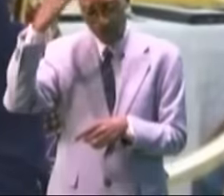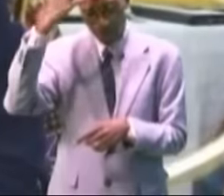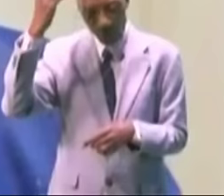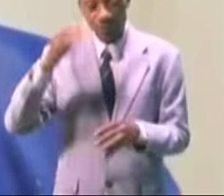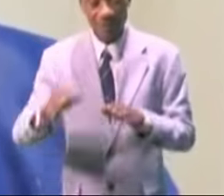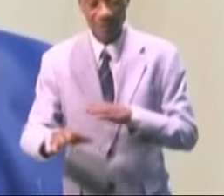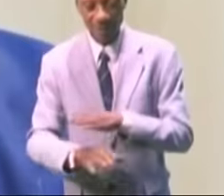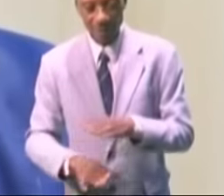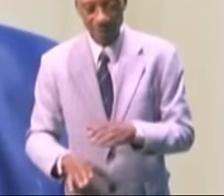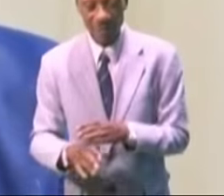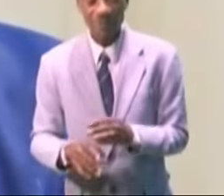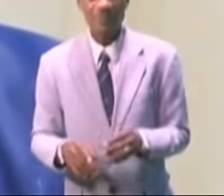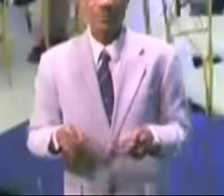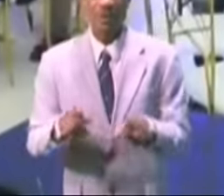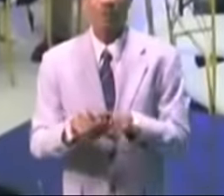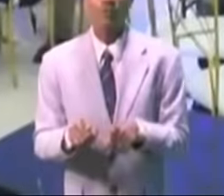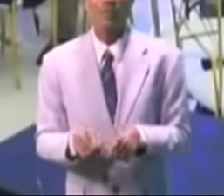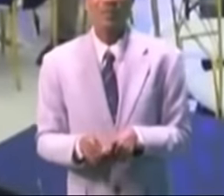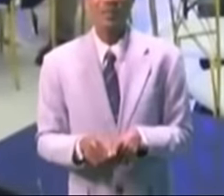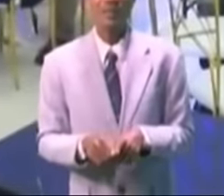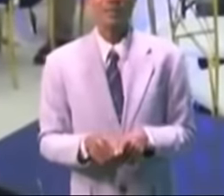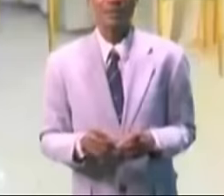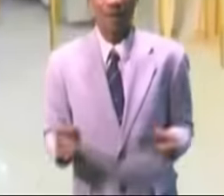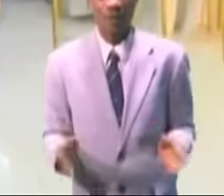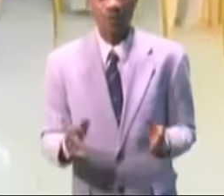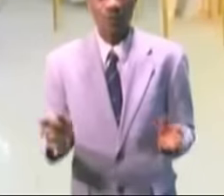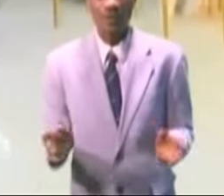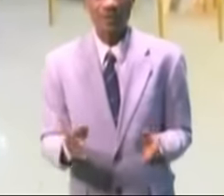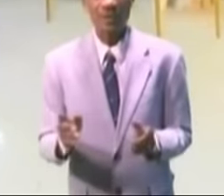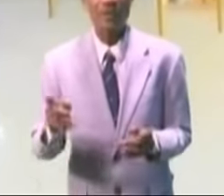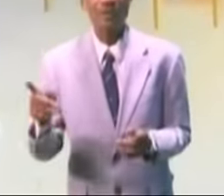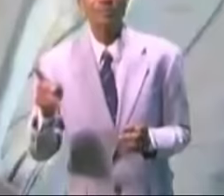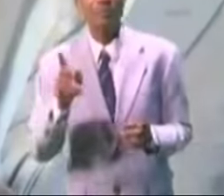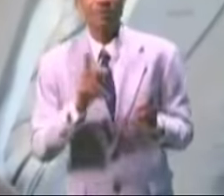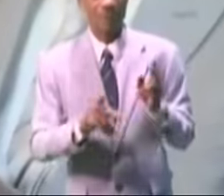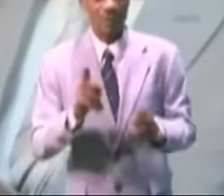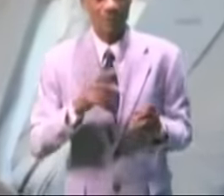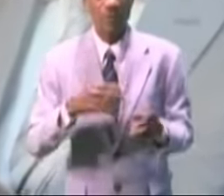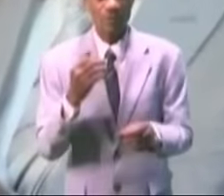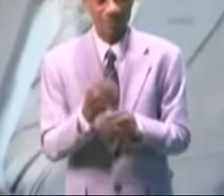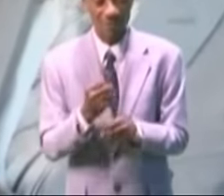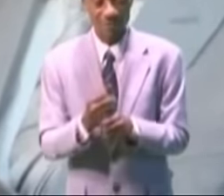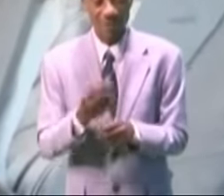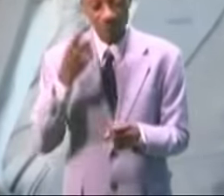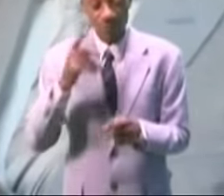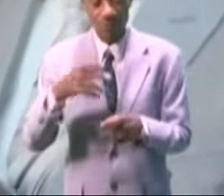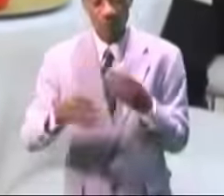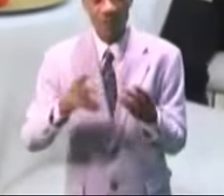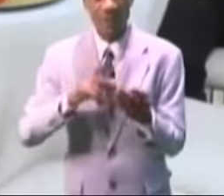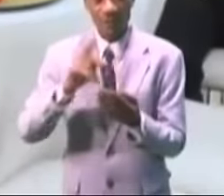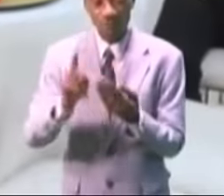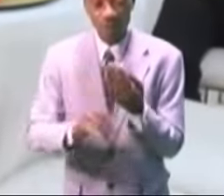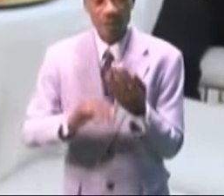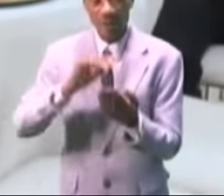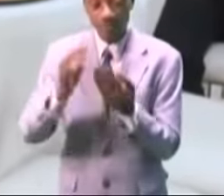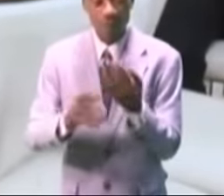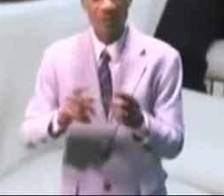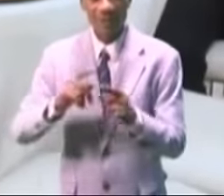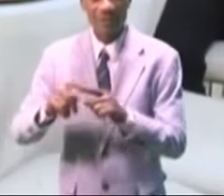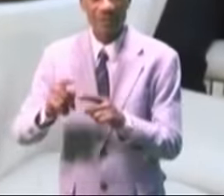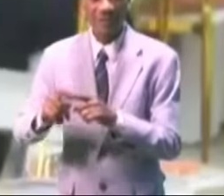de la communauté Rega, au travail pour la réalisation des différents projets initiés au niveau de sa communauté, notamment le